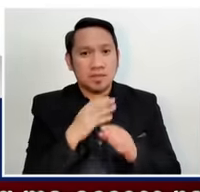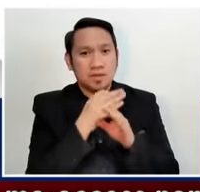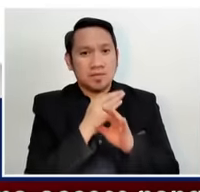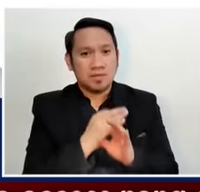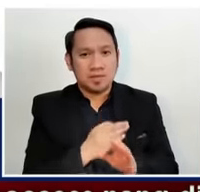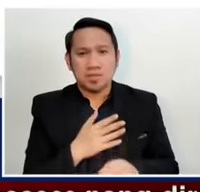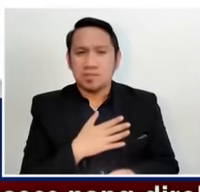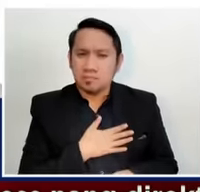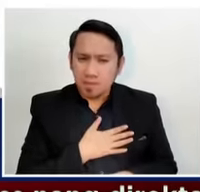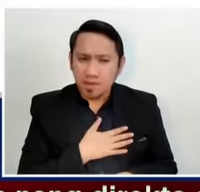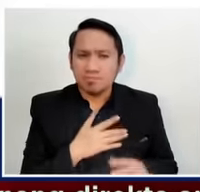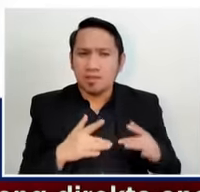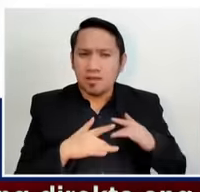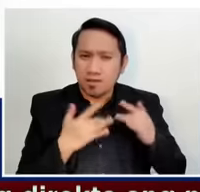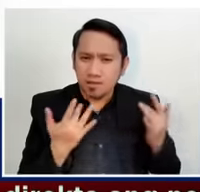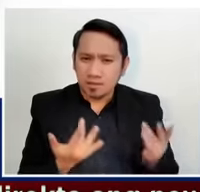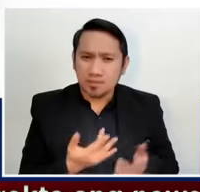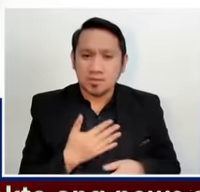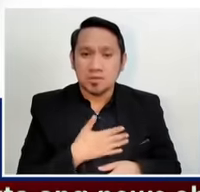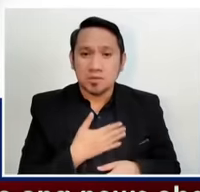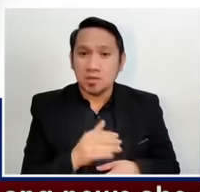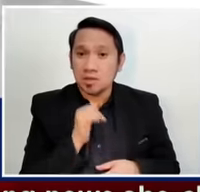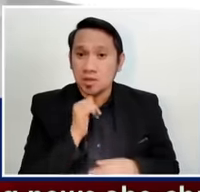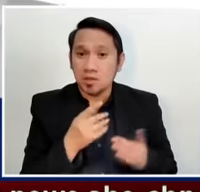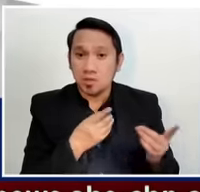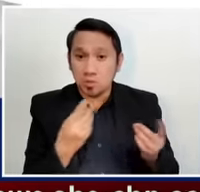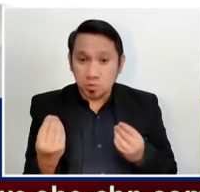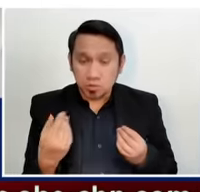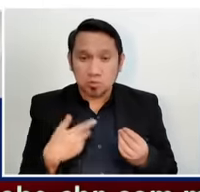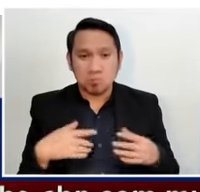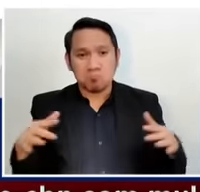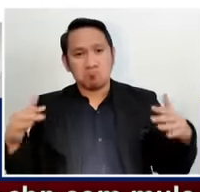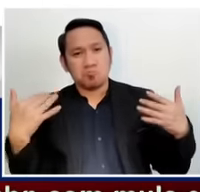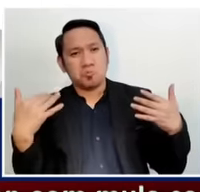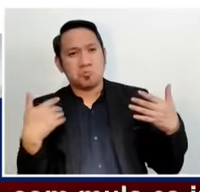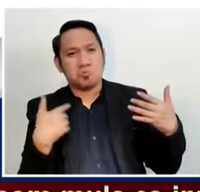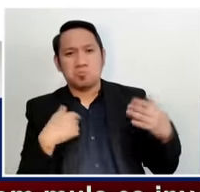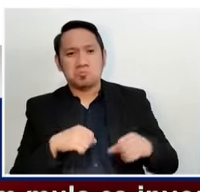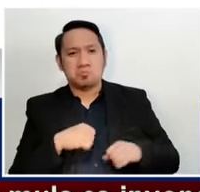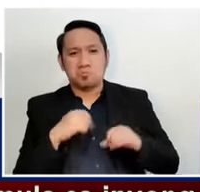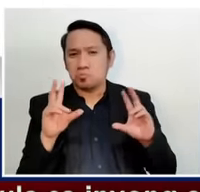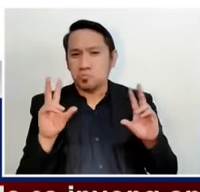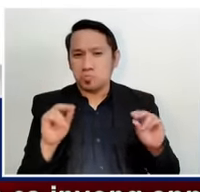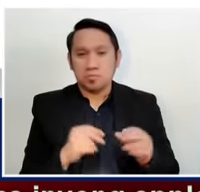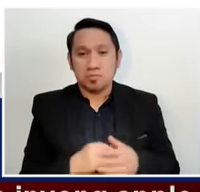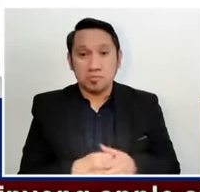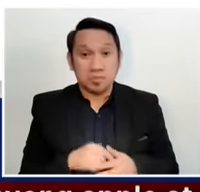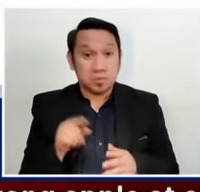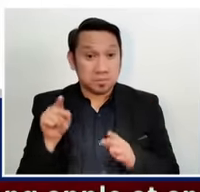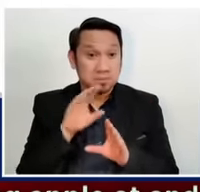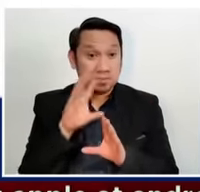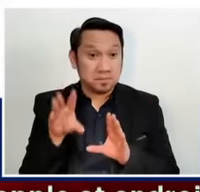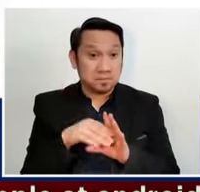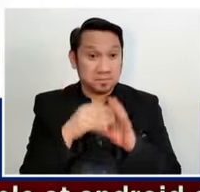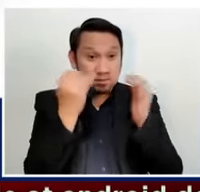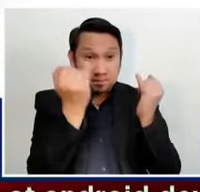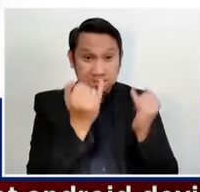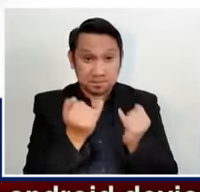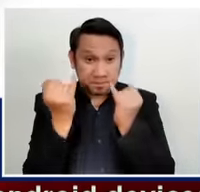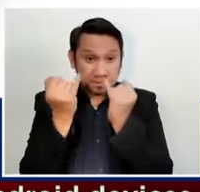puso, hindi yung kaya mo lang ginagawa para mapansin ka, makita. Kabilang ang mga imahen ng pamilya Tengko